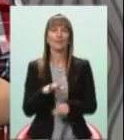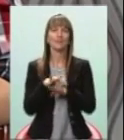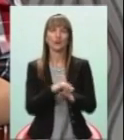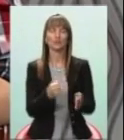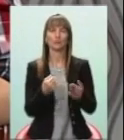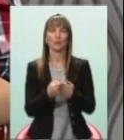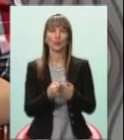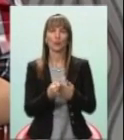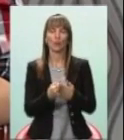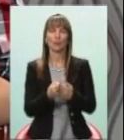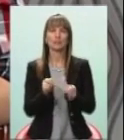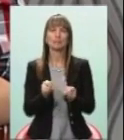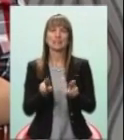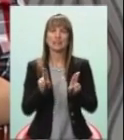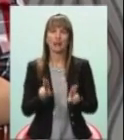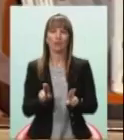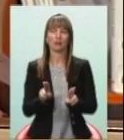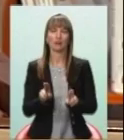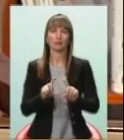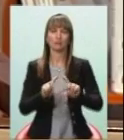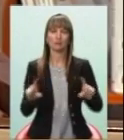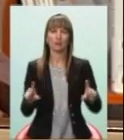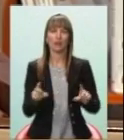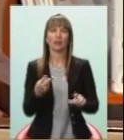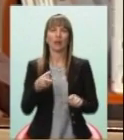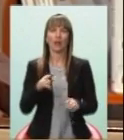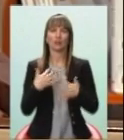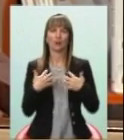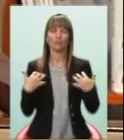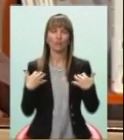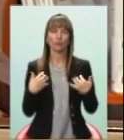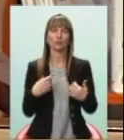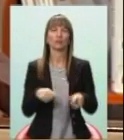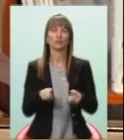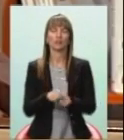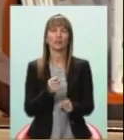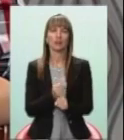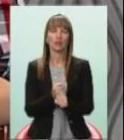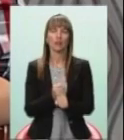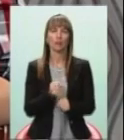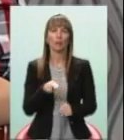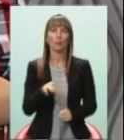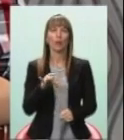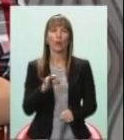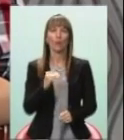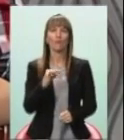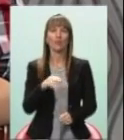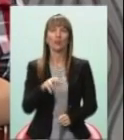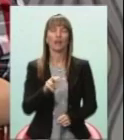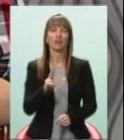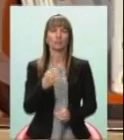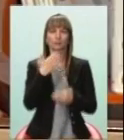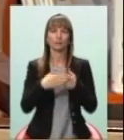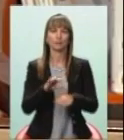клінік. Ну, де, власне, і займаються лікуванням, профілактикою наших домашніх тваринок. Що ще ти знаєш взагалі про ветеринара? Як це бути